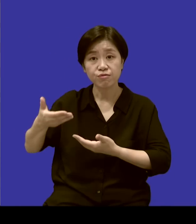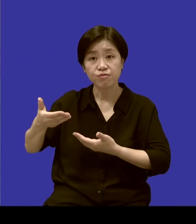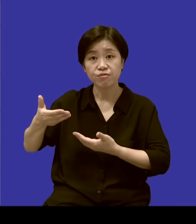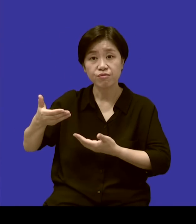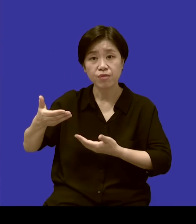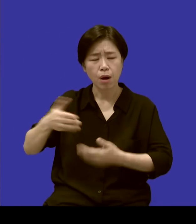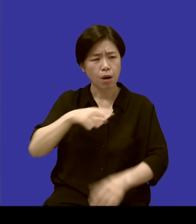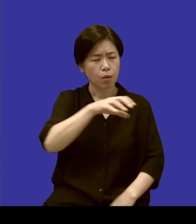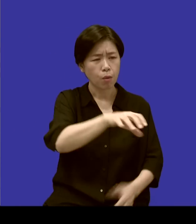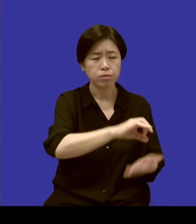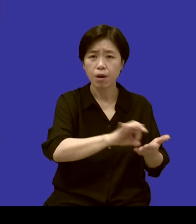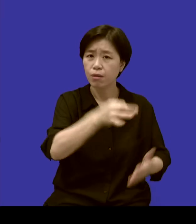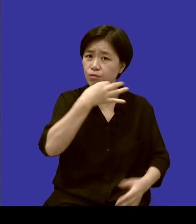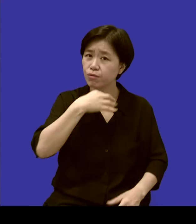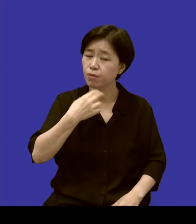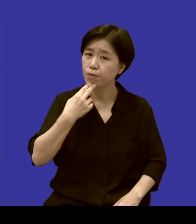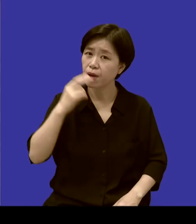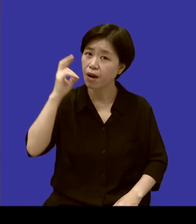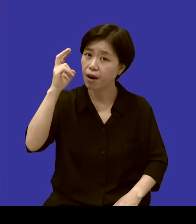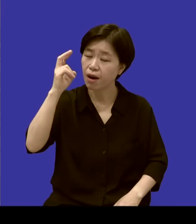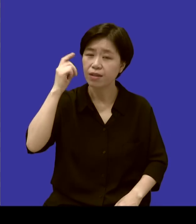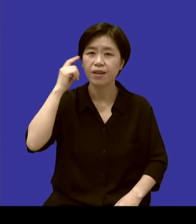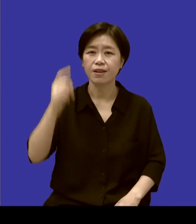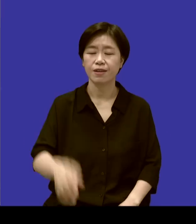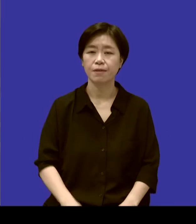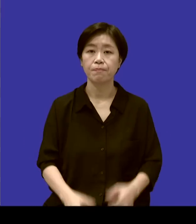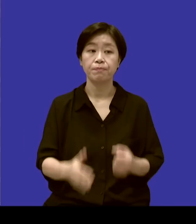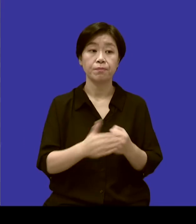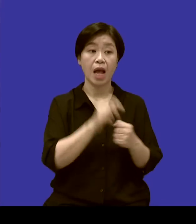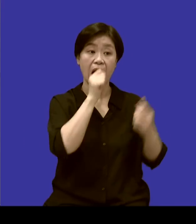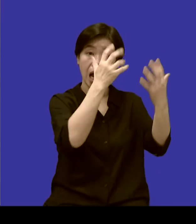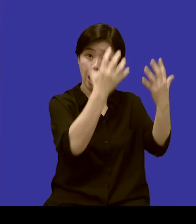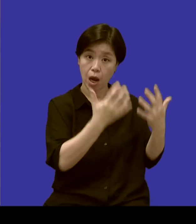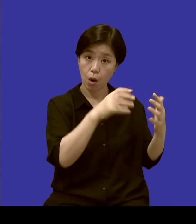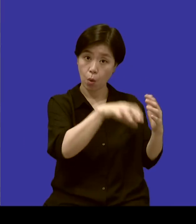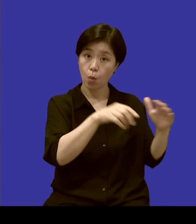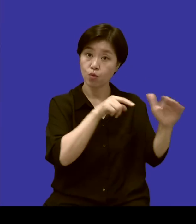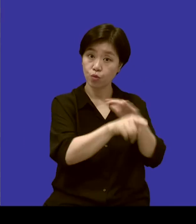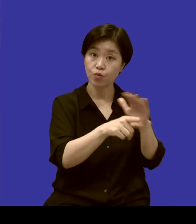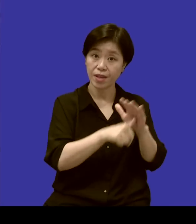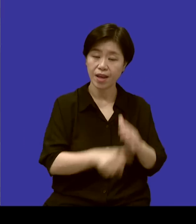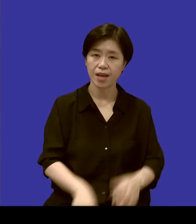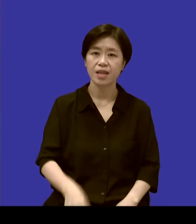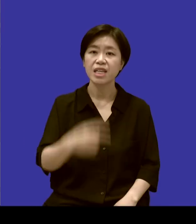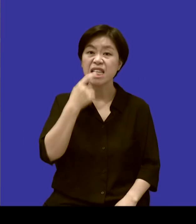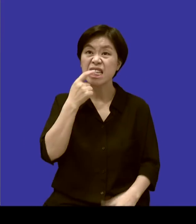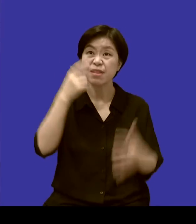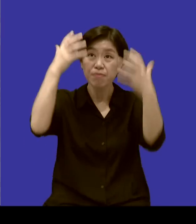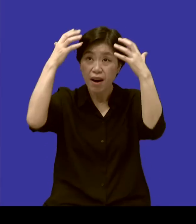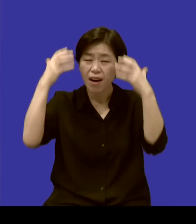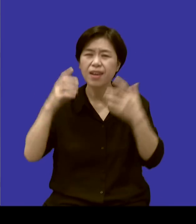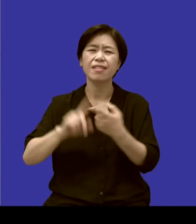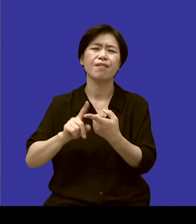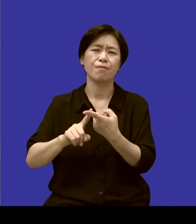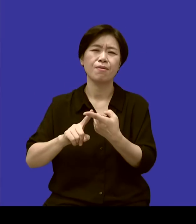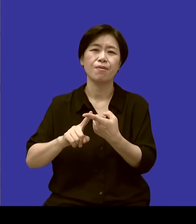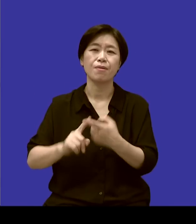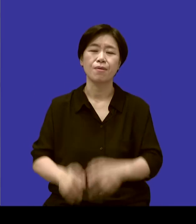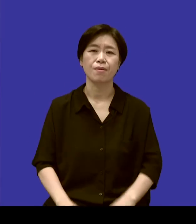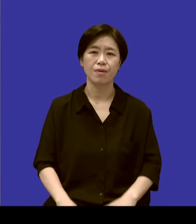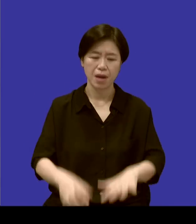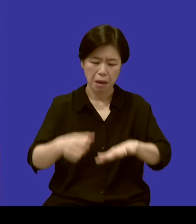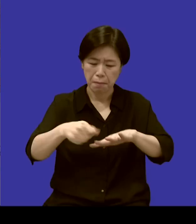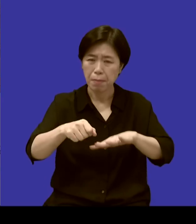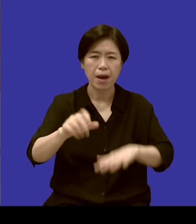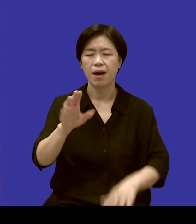안 먹히나 이런 생각이 드는 예, 거예요. 예, 예. 그래서 오히려 거기에 갈 때는 흰머리도 염색 안 하고 그다음에 까만 옷을 입고 이런 거 다 안